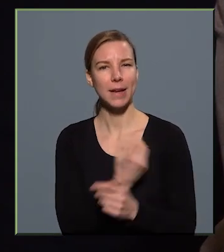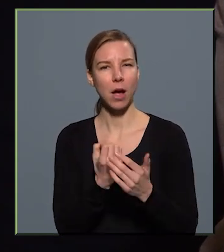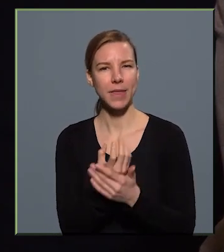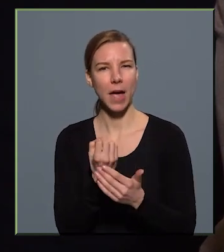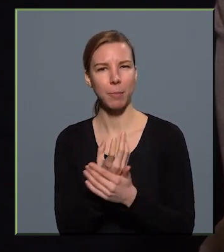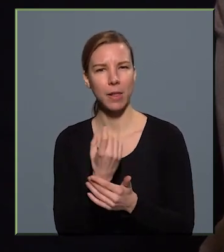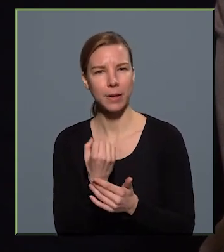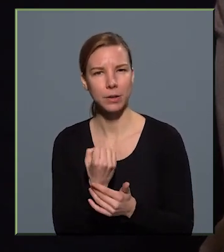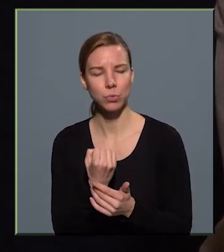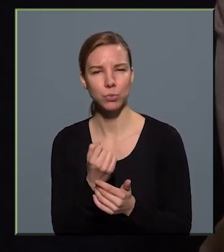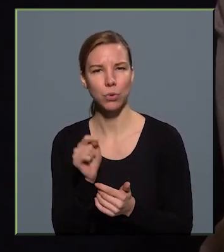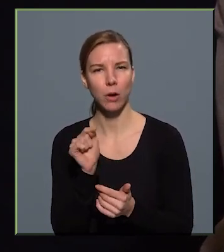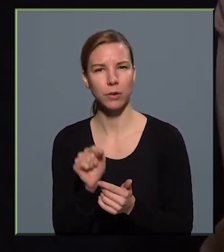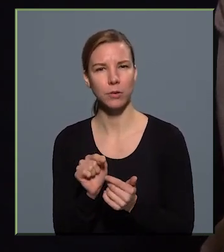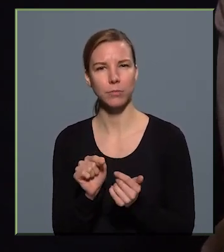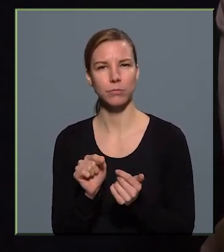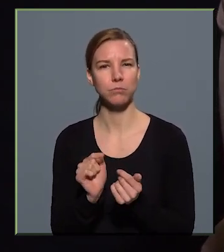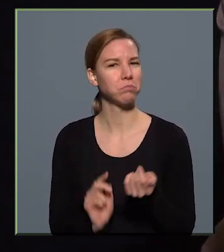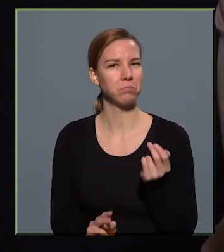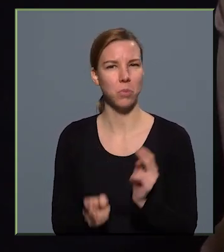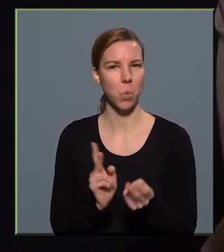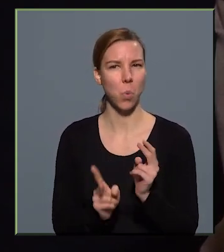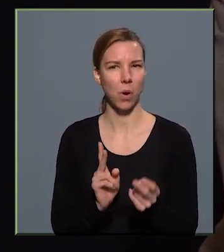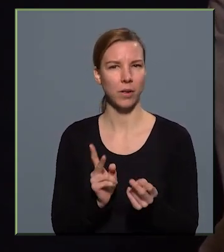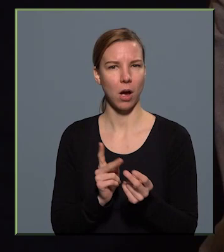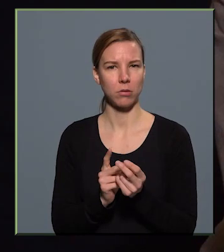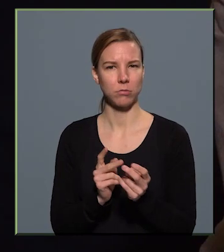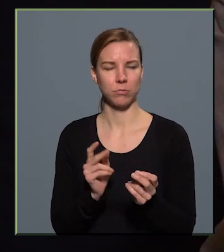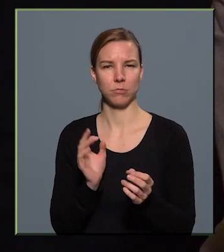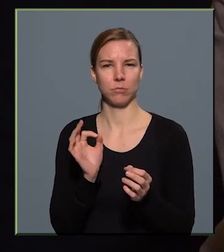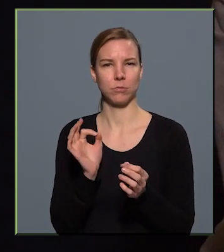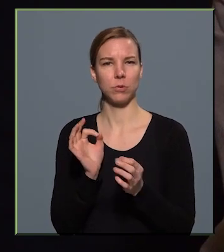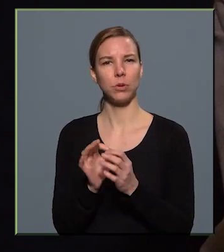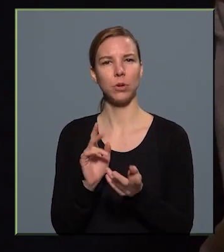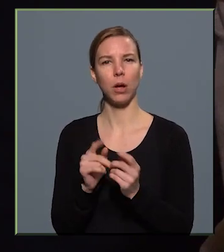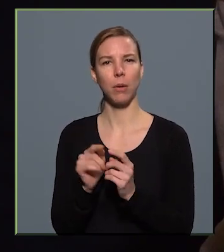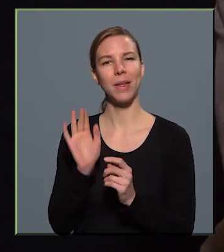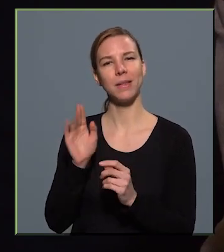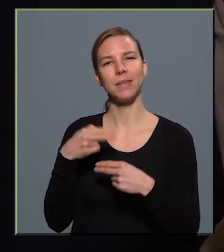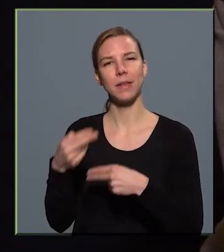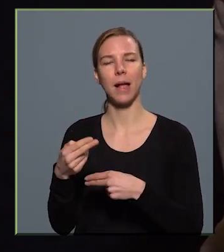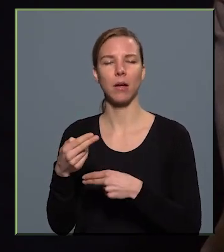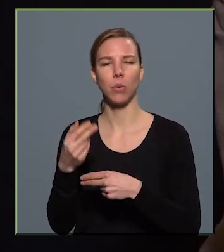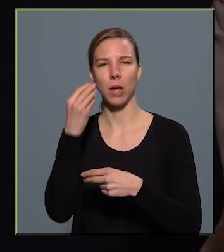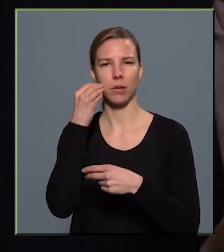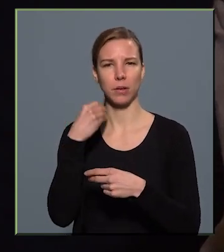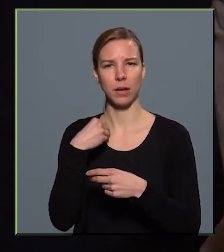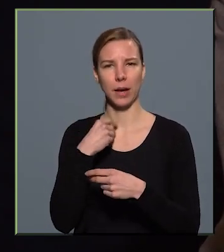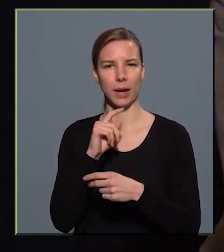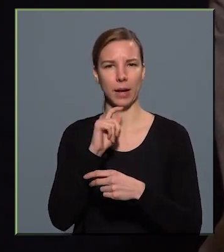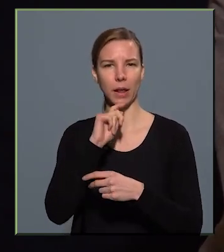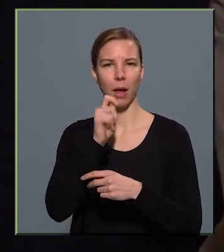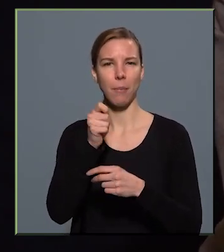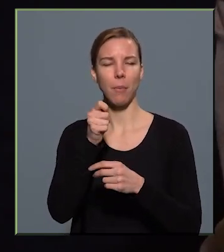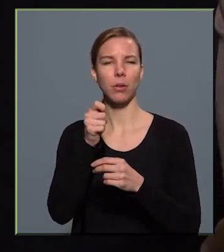termelés az... hogy csapódott le a te házattáján, ami a magyar